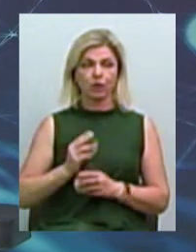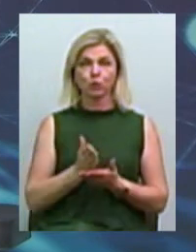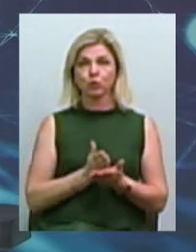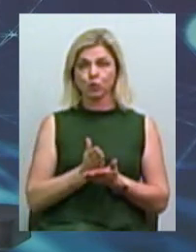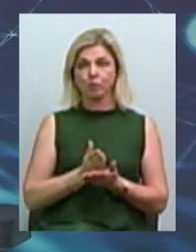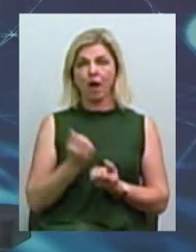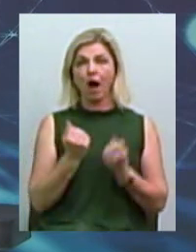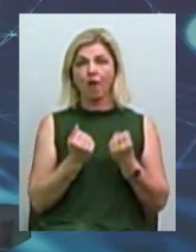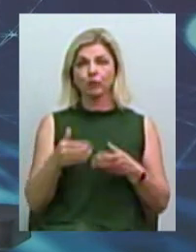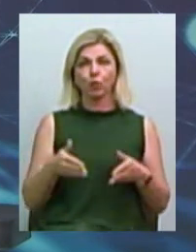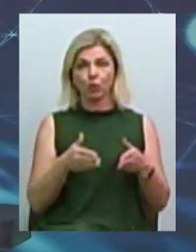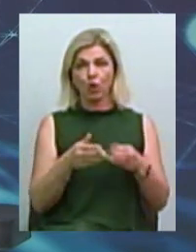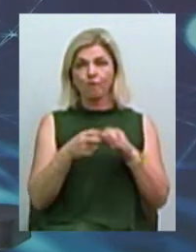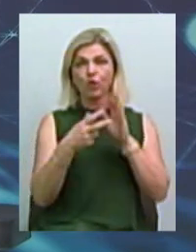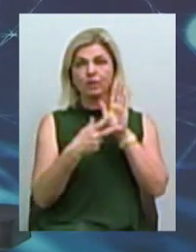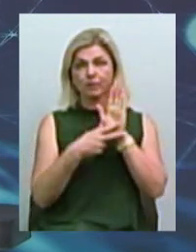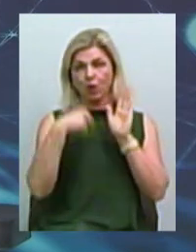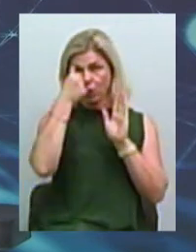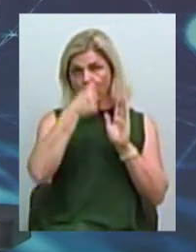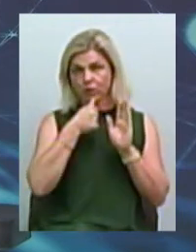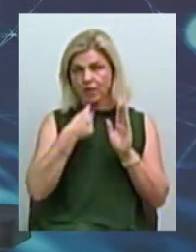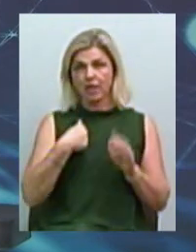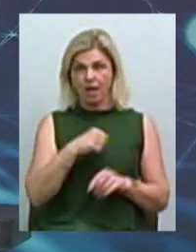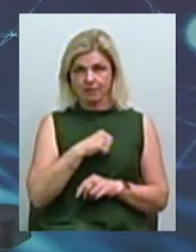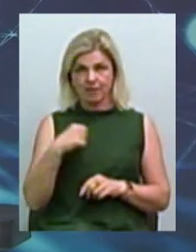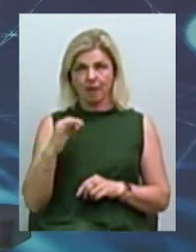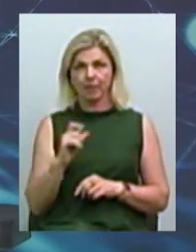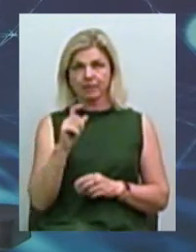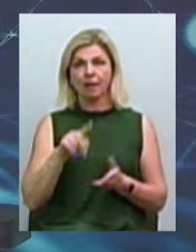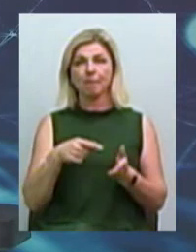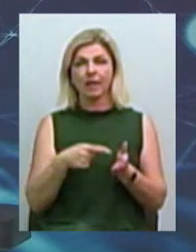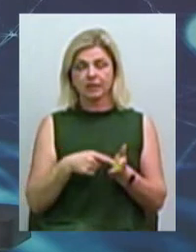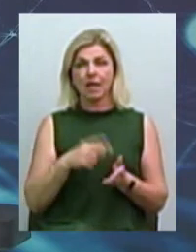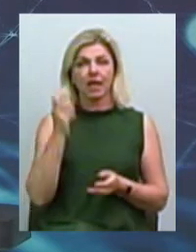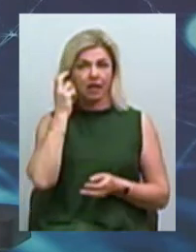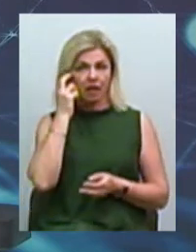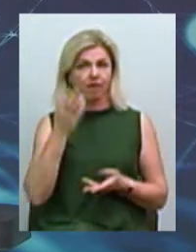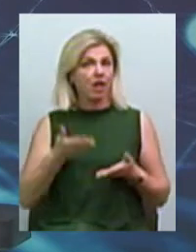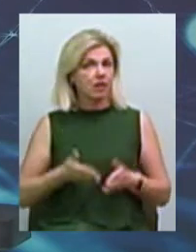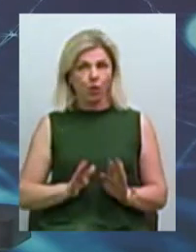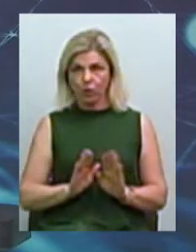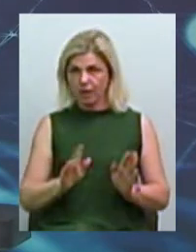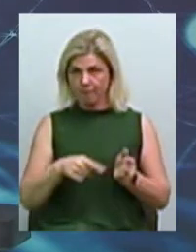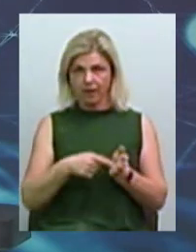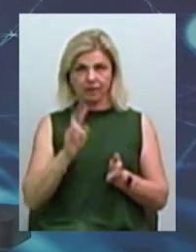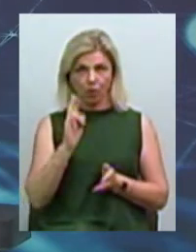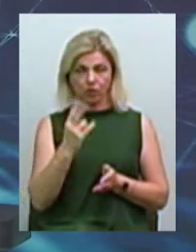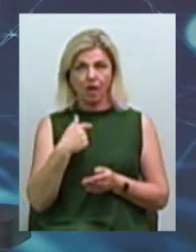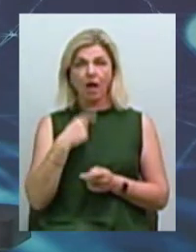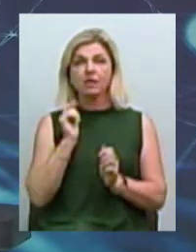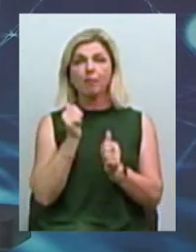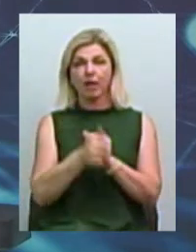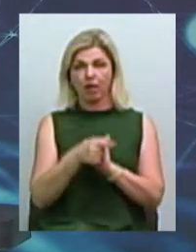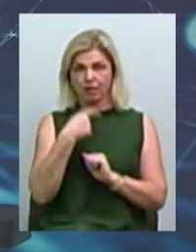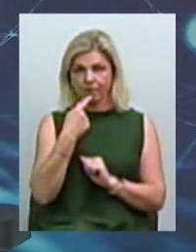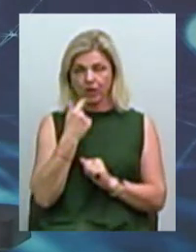автомобільних доріг у 2018 році. Я сам з міста Києва, я не народився в місті Миколаєві. Це одразу я кажу наперед, бо зараз дуже